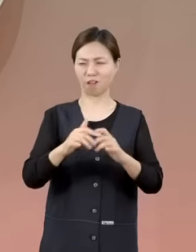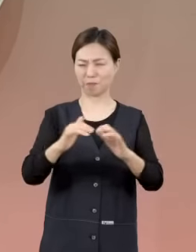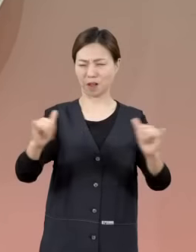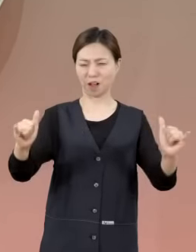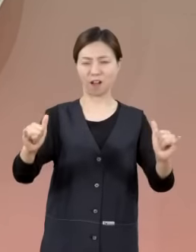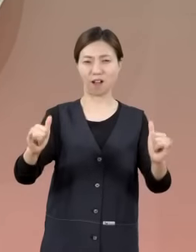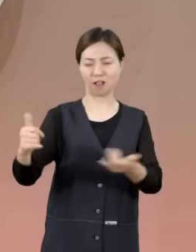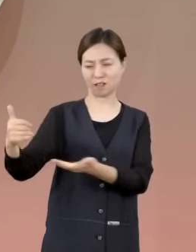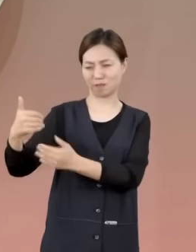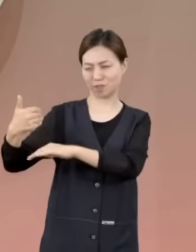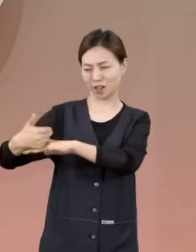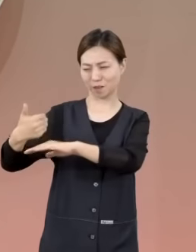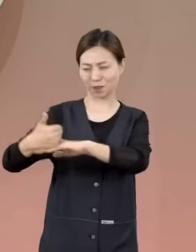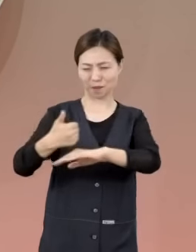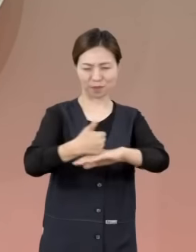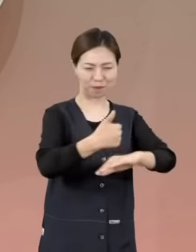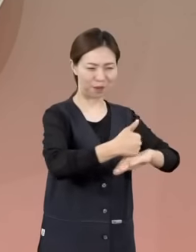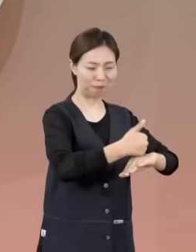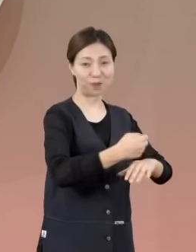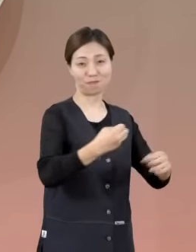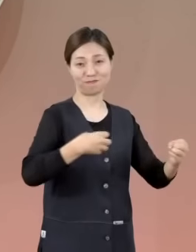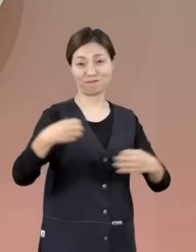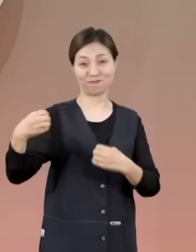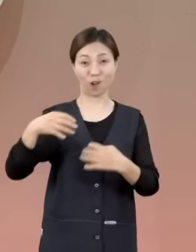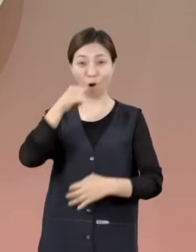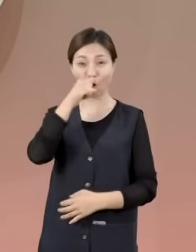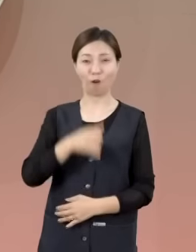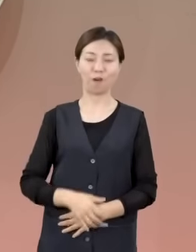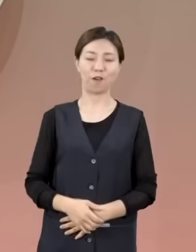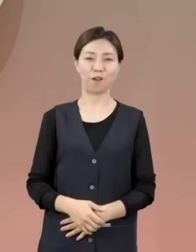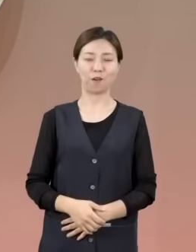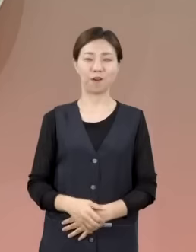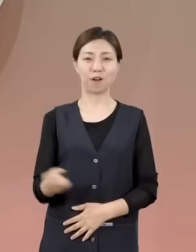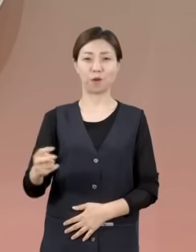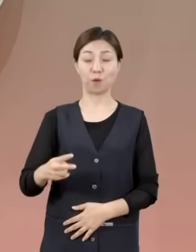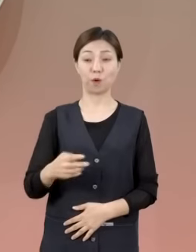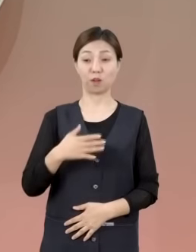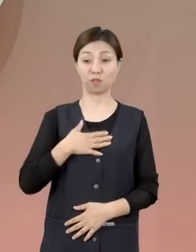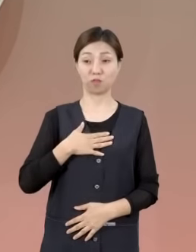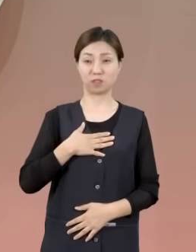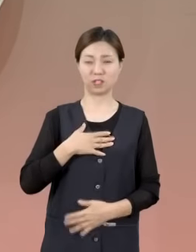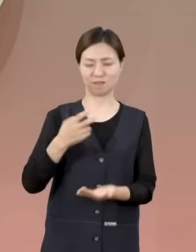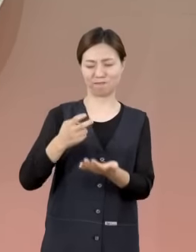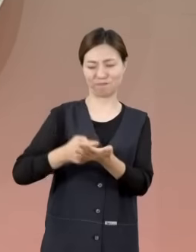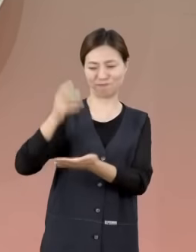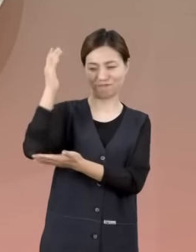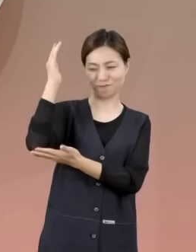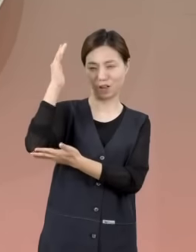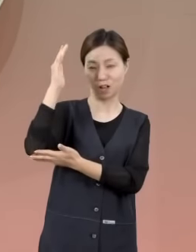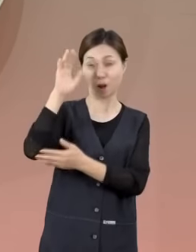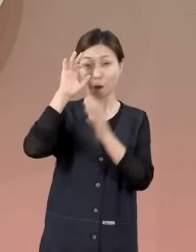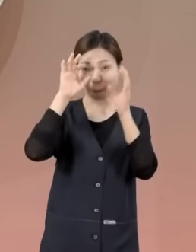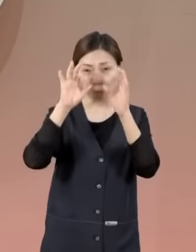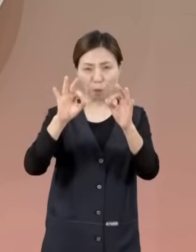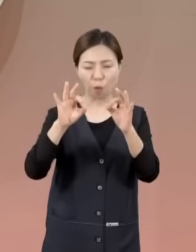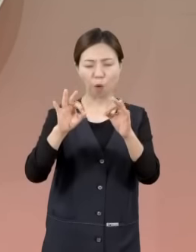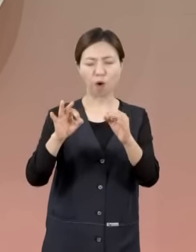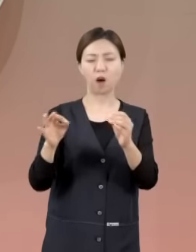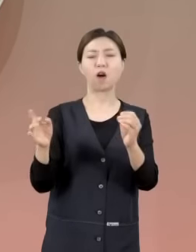많은 분들에게 감사의 인사를 받고 또 많은 분들이 소나무를